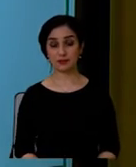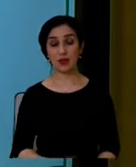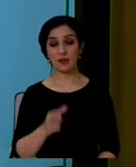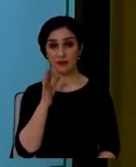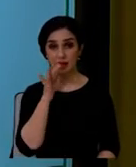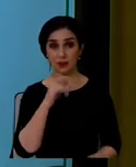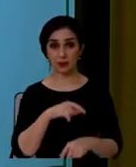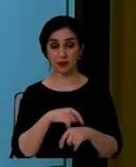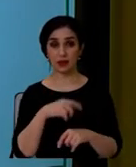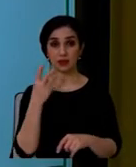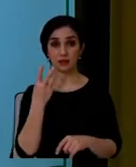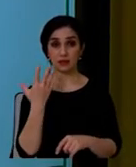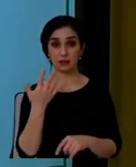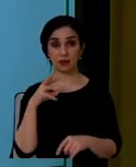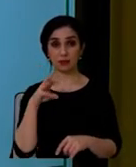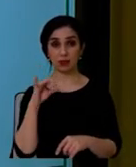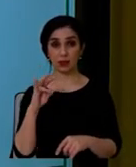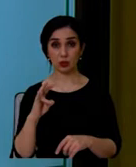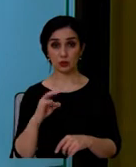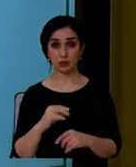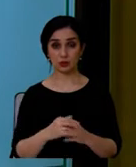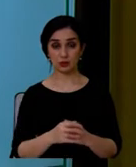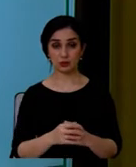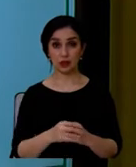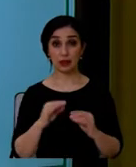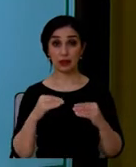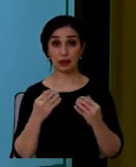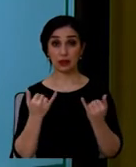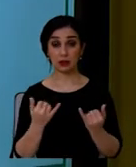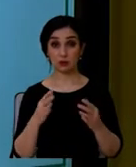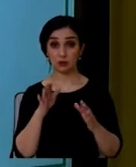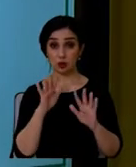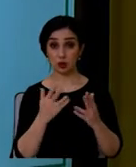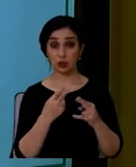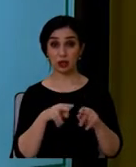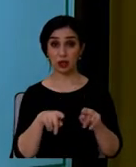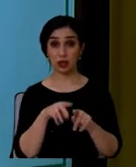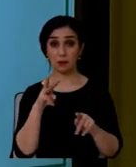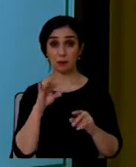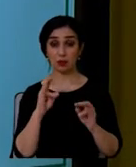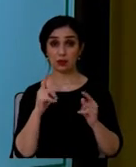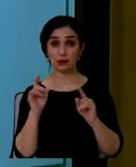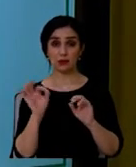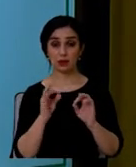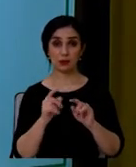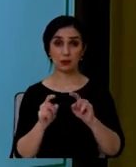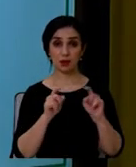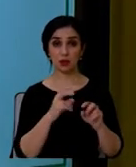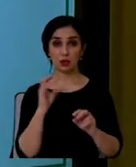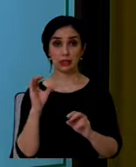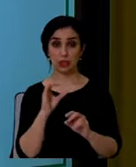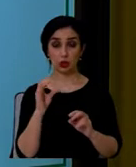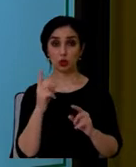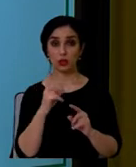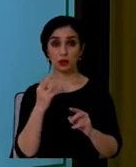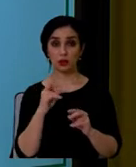Время 25 минут. В данном случае я минуты сразу перевожу в секунды,